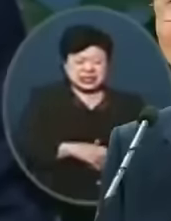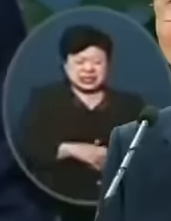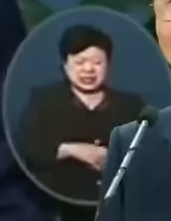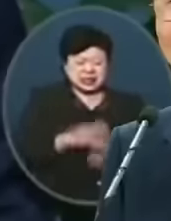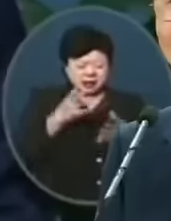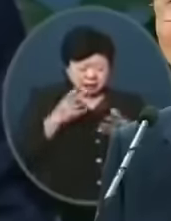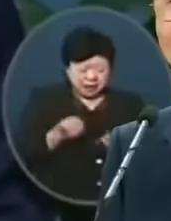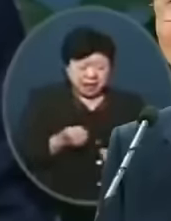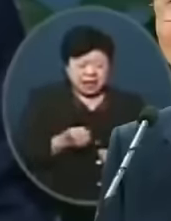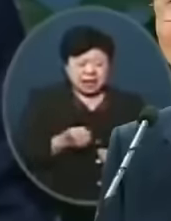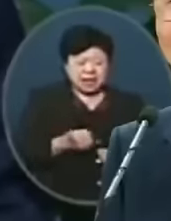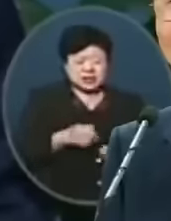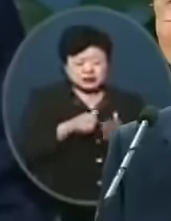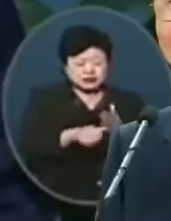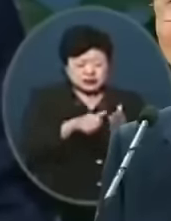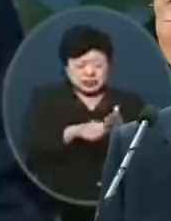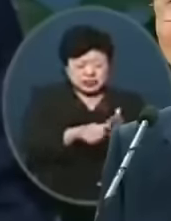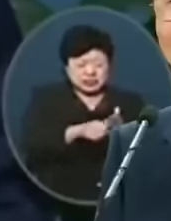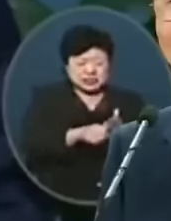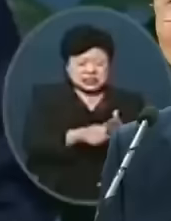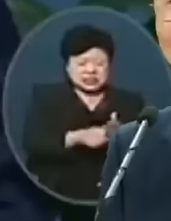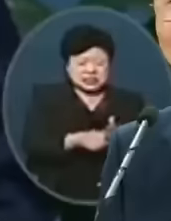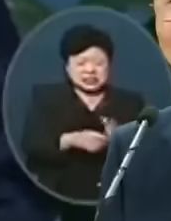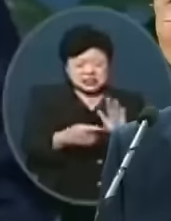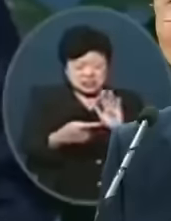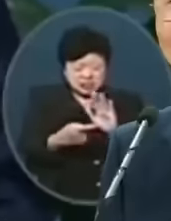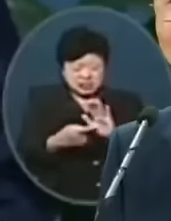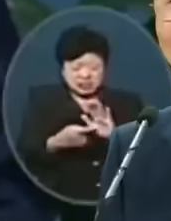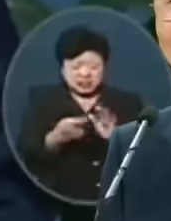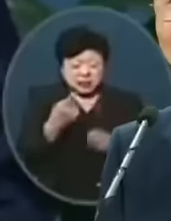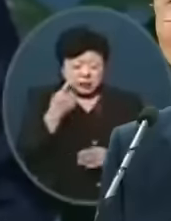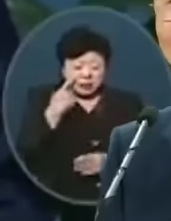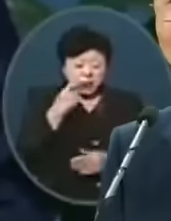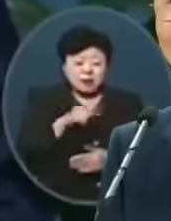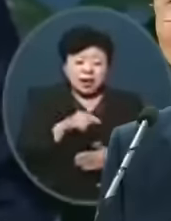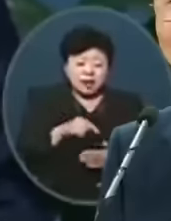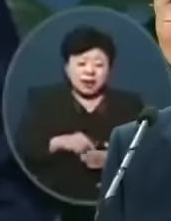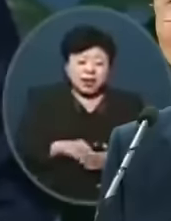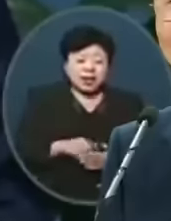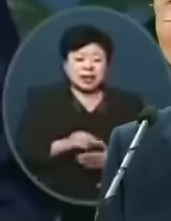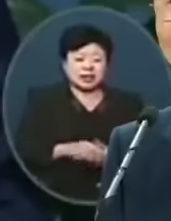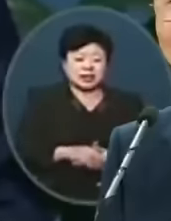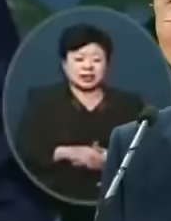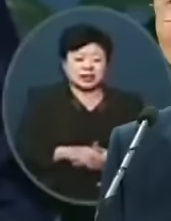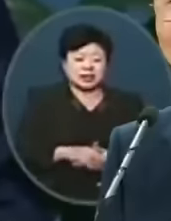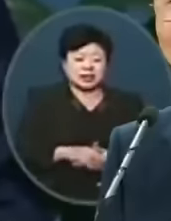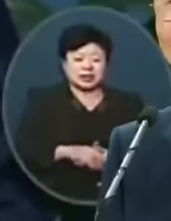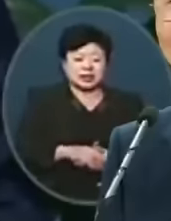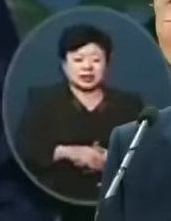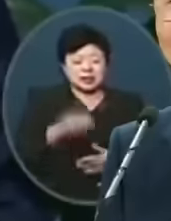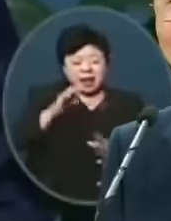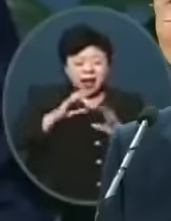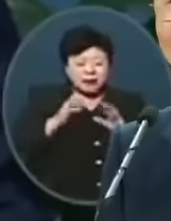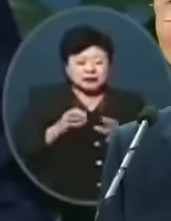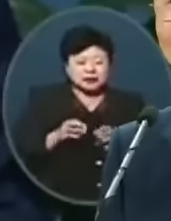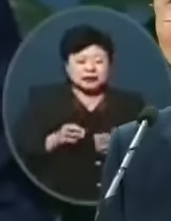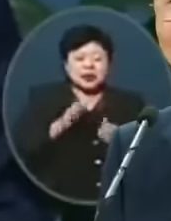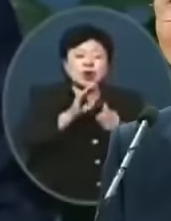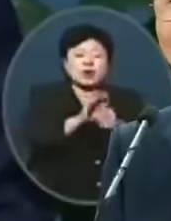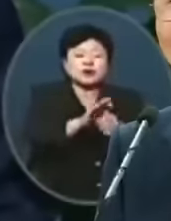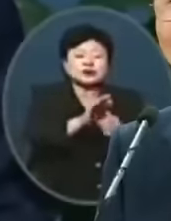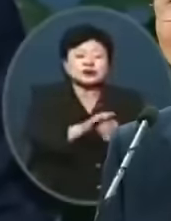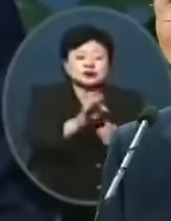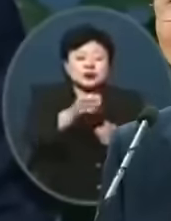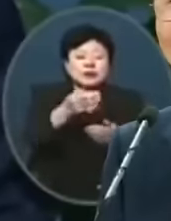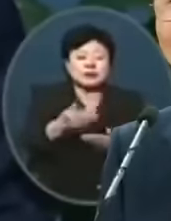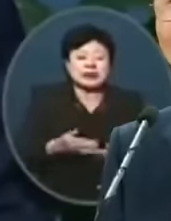수 없는 무기들이 전시되는데 내 마음에 어떤 생각이 냐면 저거 다 우리나라에서 원조해준